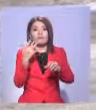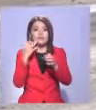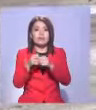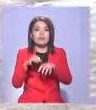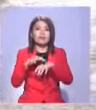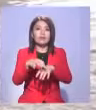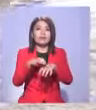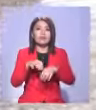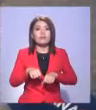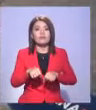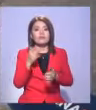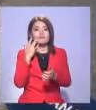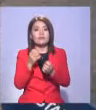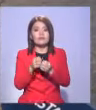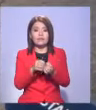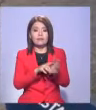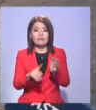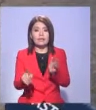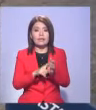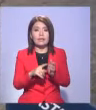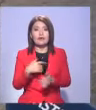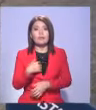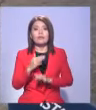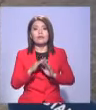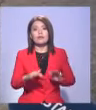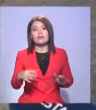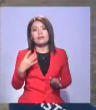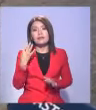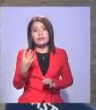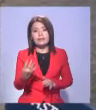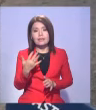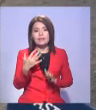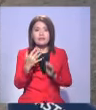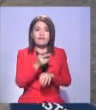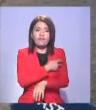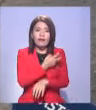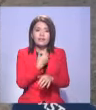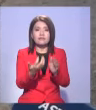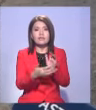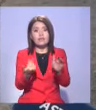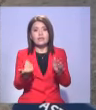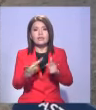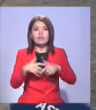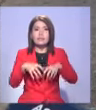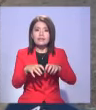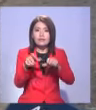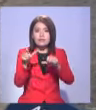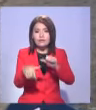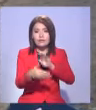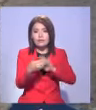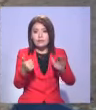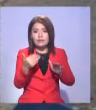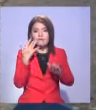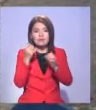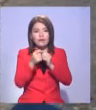Кішкентайларын арбамен тасиды. Менде өзімде кішкентай 4 бала бар. Дәріге шақырсақ, массажист шақырсақ, жолдың ана